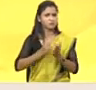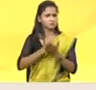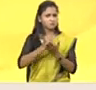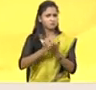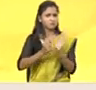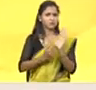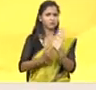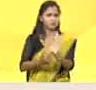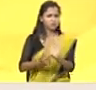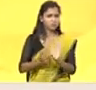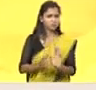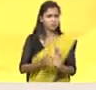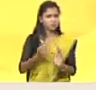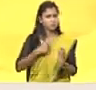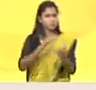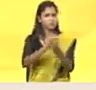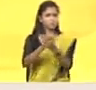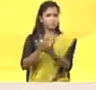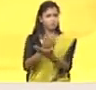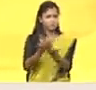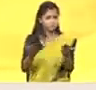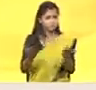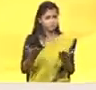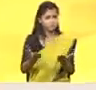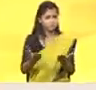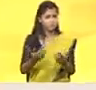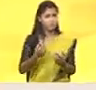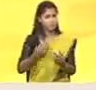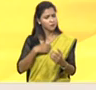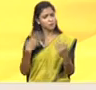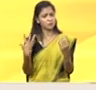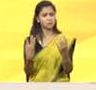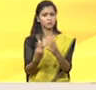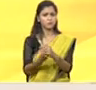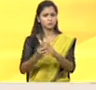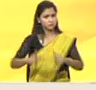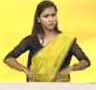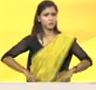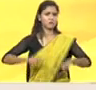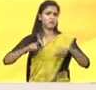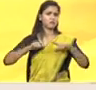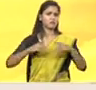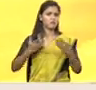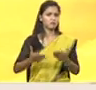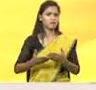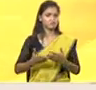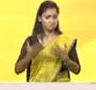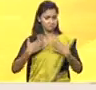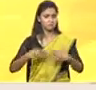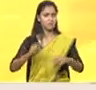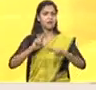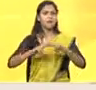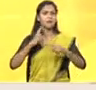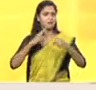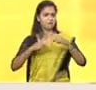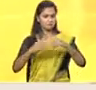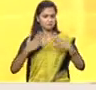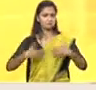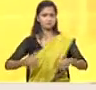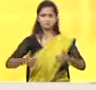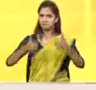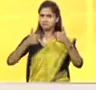रहिए। मेरे प्यारे देशवासियों, हम सबके जीवन में फिटनेस का बहुत महत्व